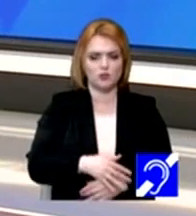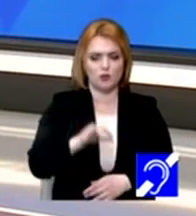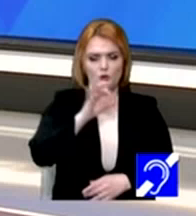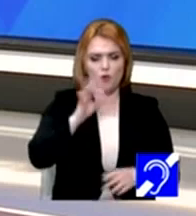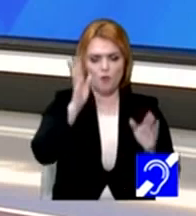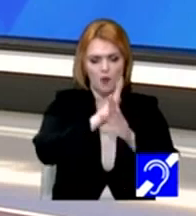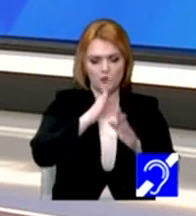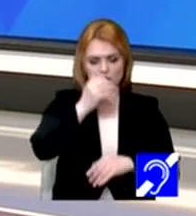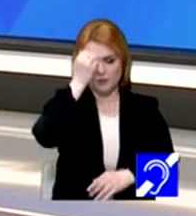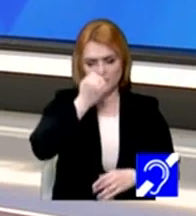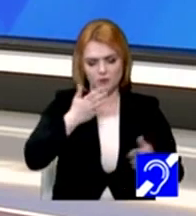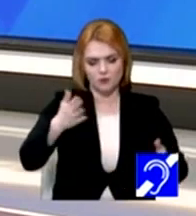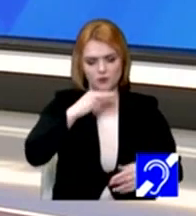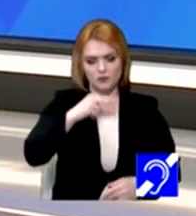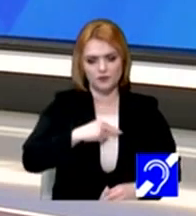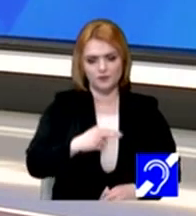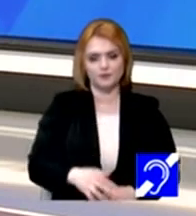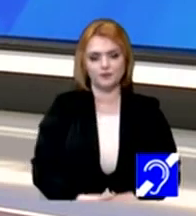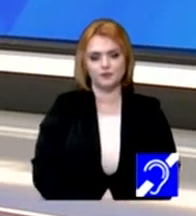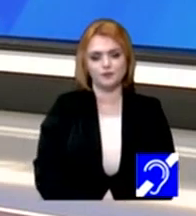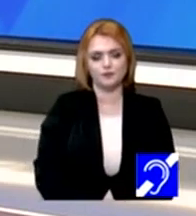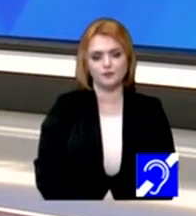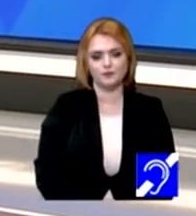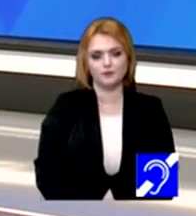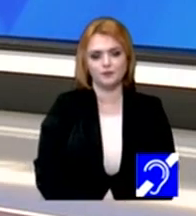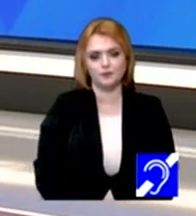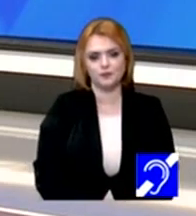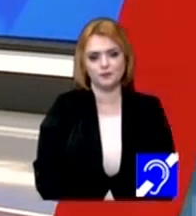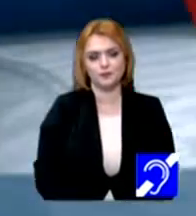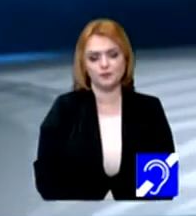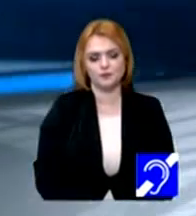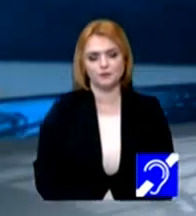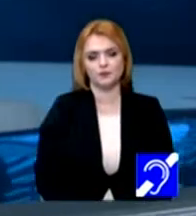urmăriți. Să ne revedem cu vreme mai bună și vremuri liniștite. Pe curând!